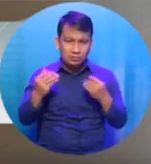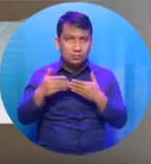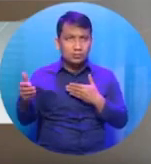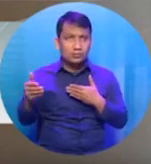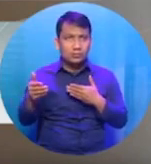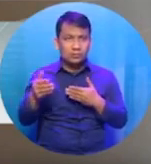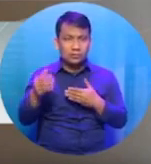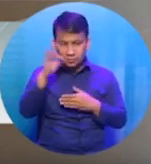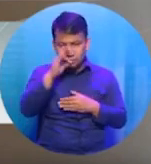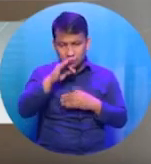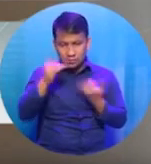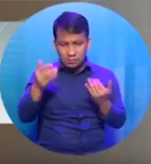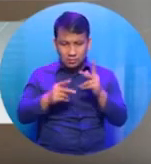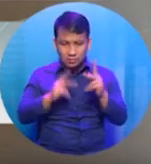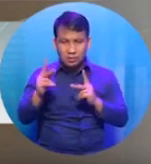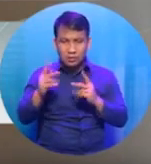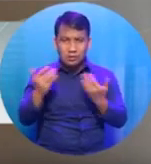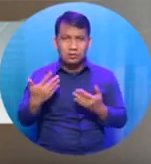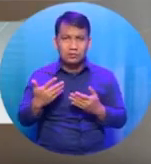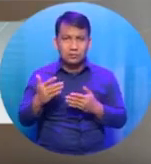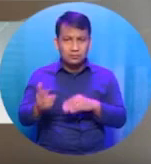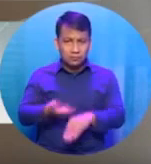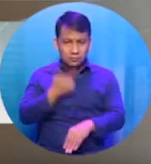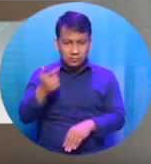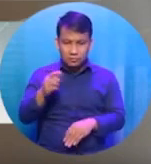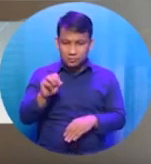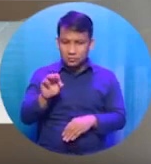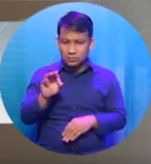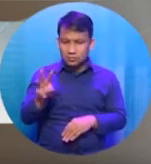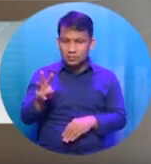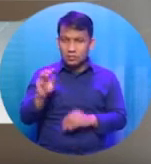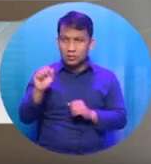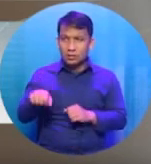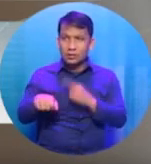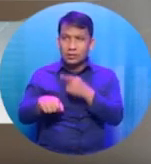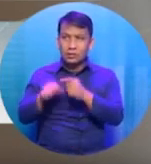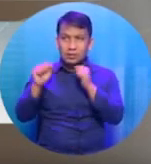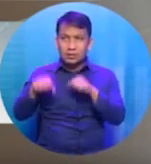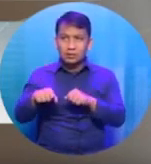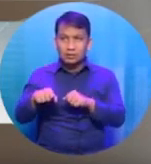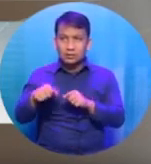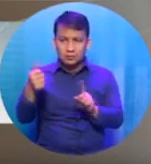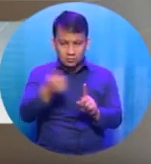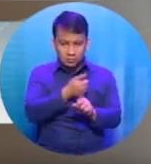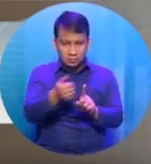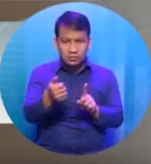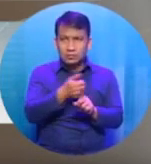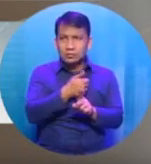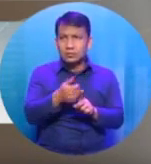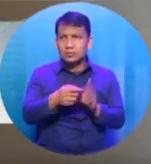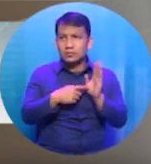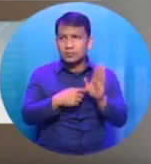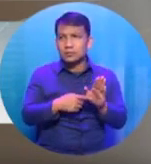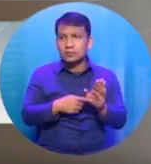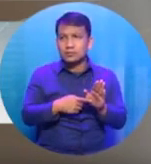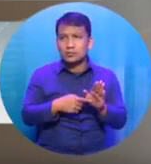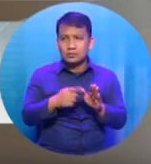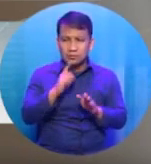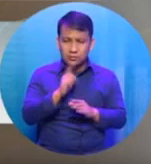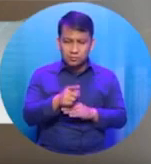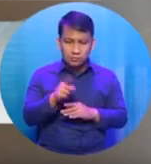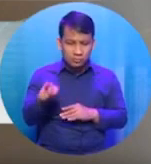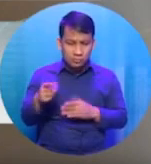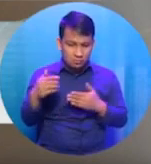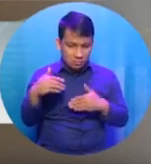na ang ganito, mga kababayan natin na medyo mas matagal lang nag-OFW, sila na rin ngayon ang nangaapi sa kapwa OFW nila doon. Lalo na